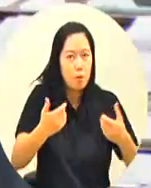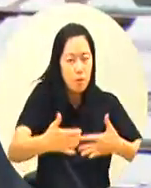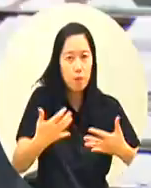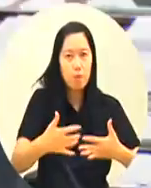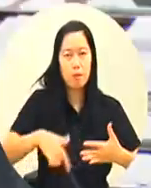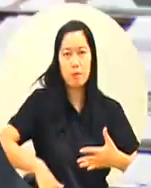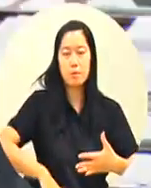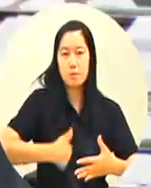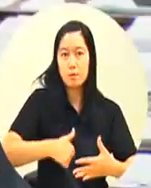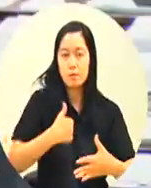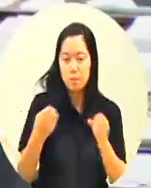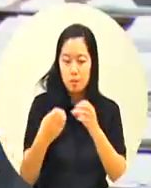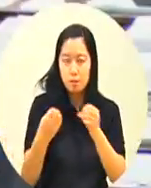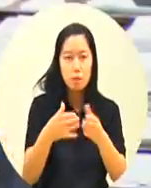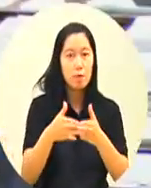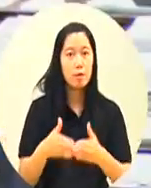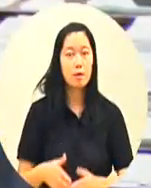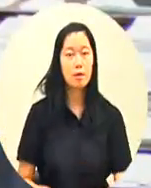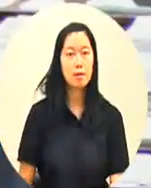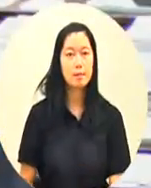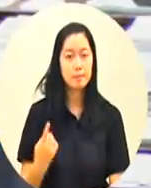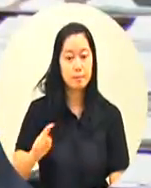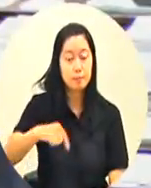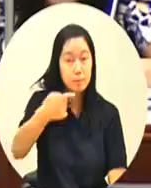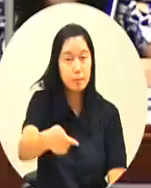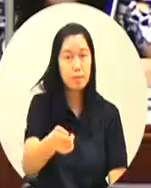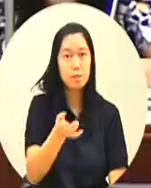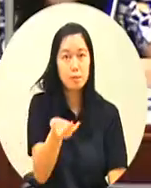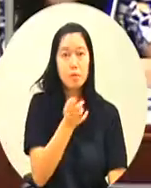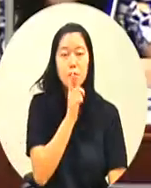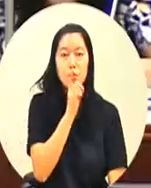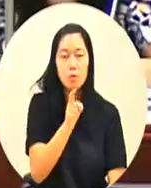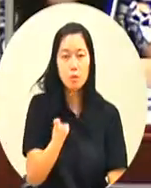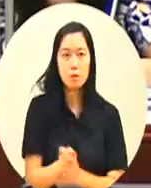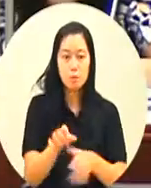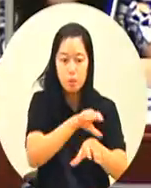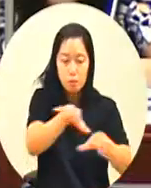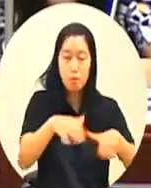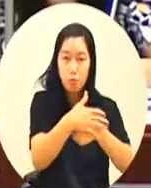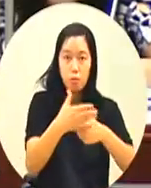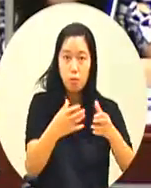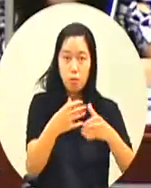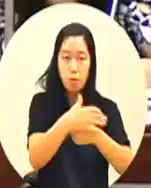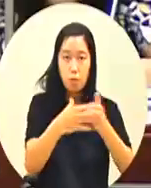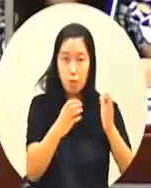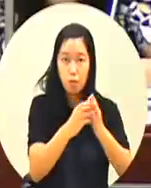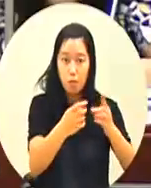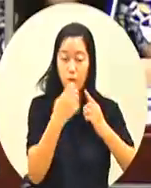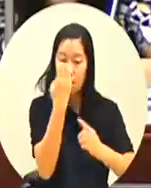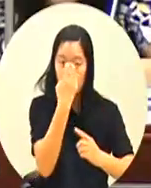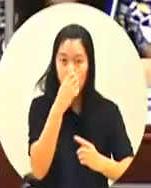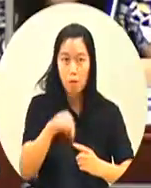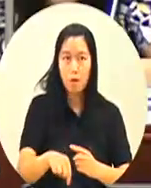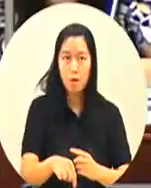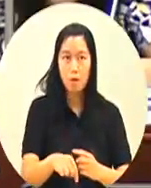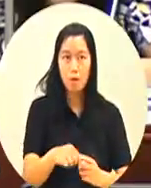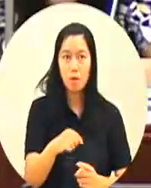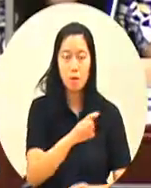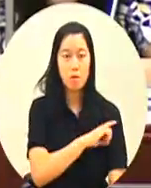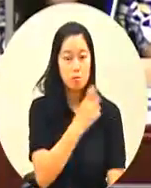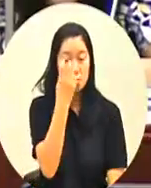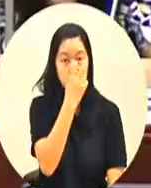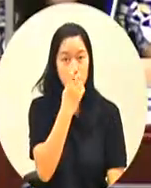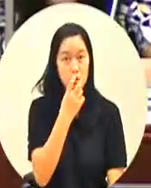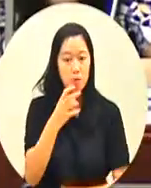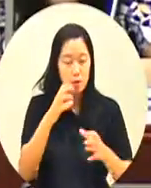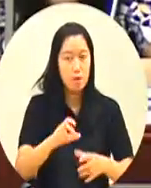来。 那个确实有一个后面，刚才您后面讲到说环保局要来嘛，其实环保局还不是法令制定机关，制定机关是环